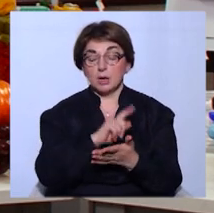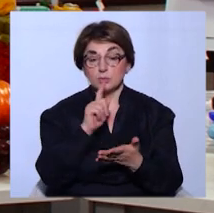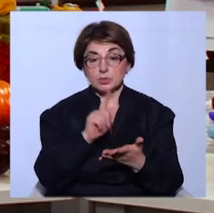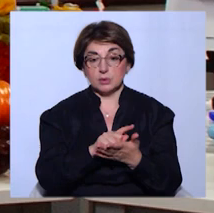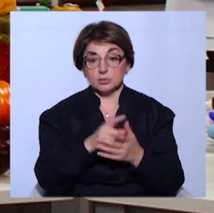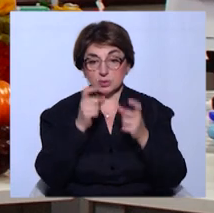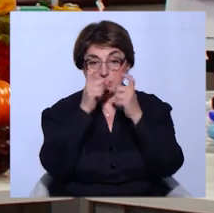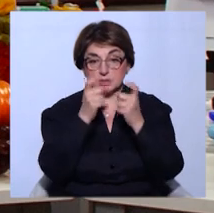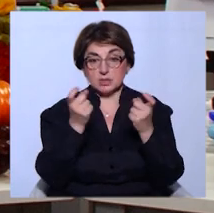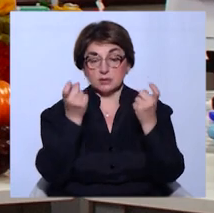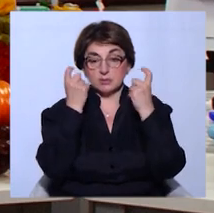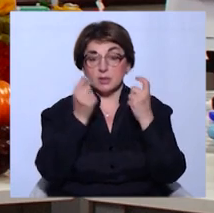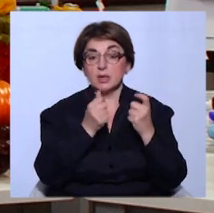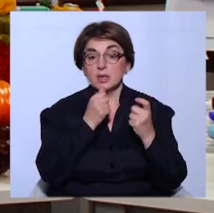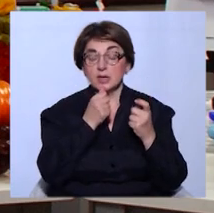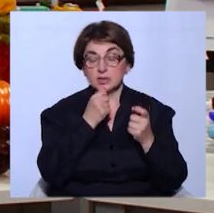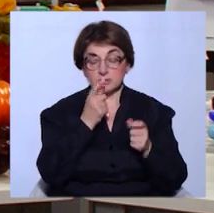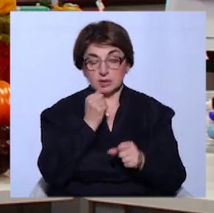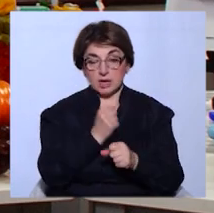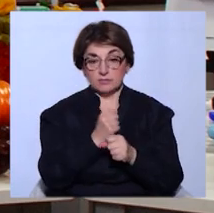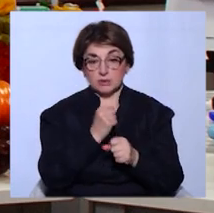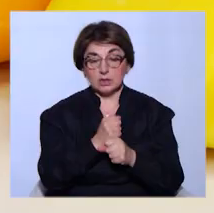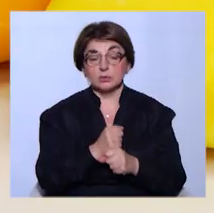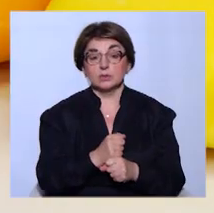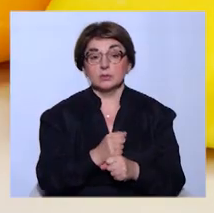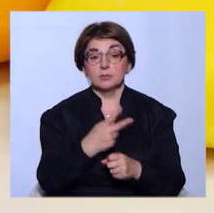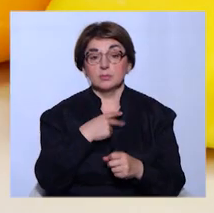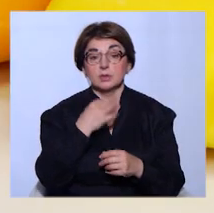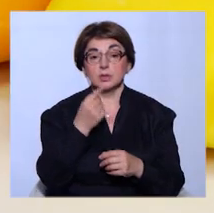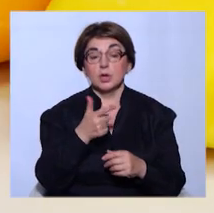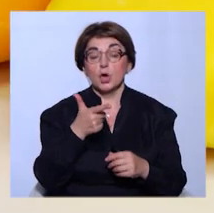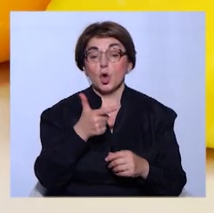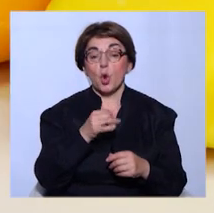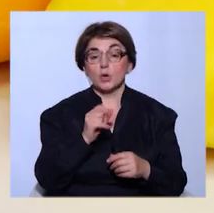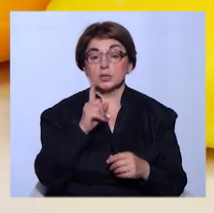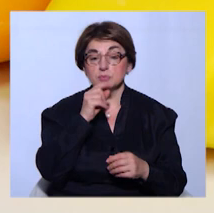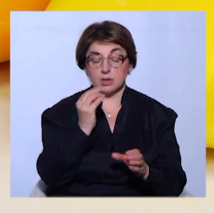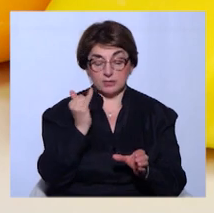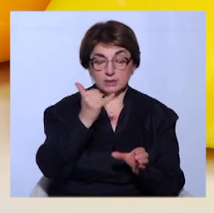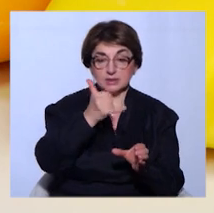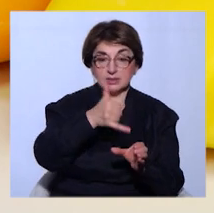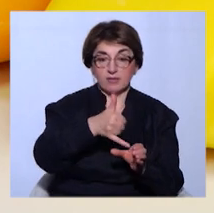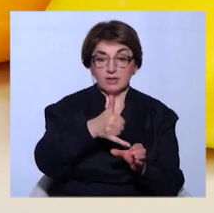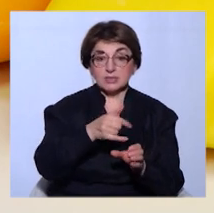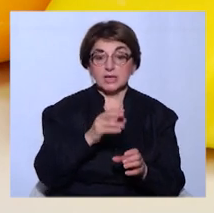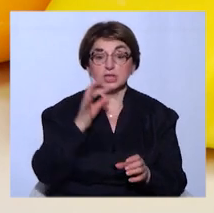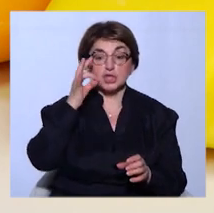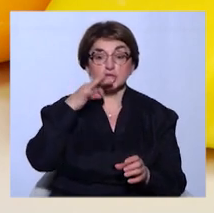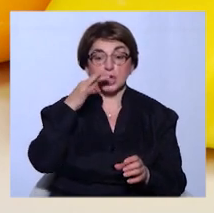მოვირგოთ და მოდი გოგირდმჟავა დავასხათ, კონცენტრირებული გოგირდმჟავა დავასხათ ჩვენს